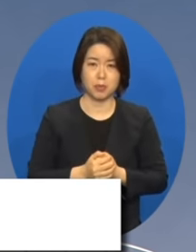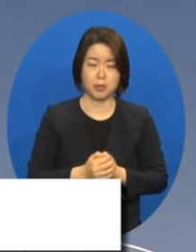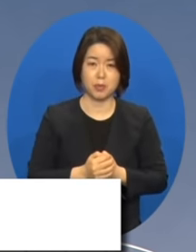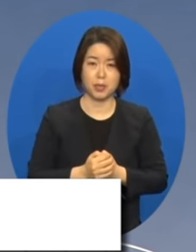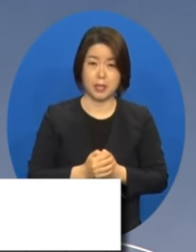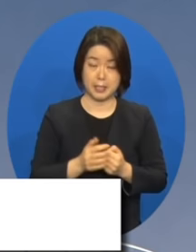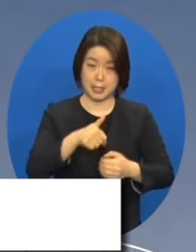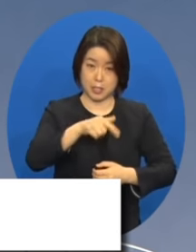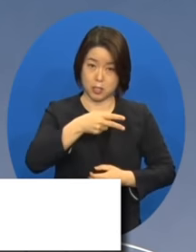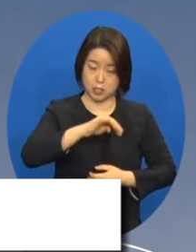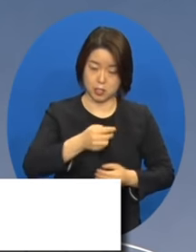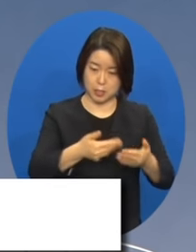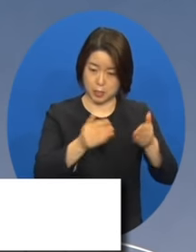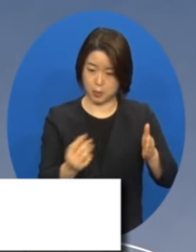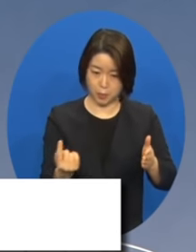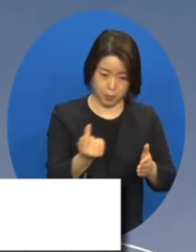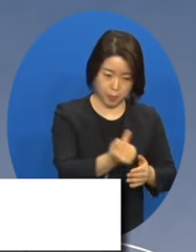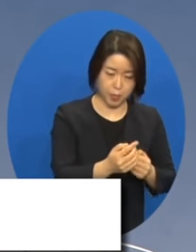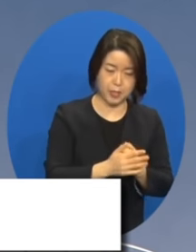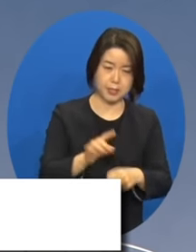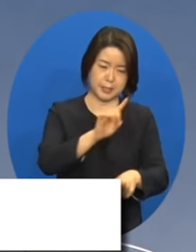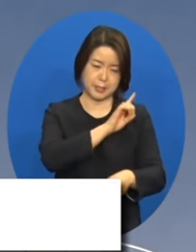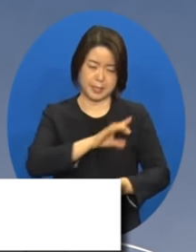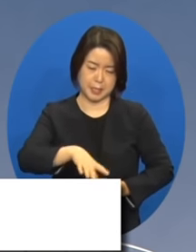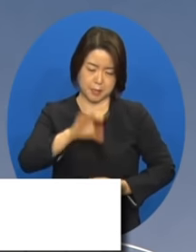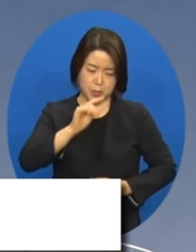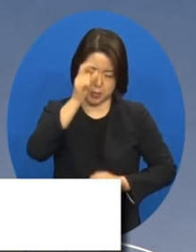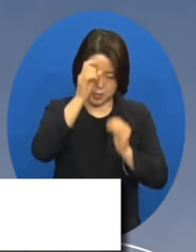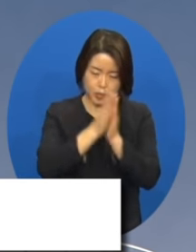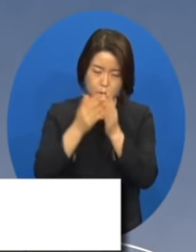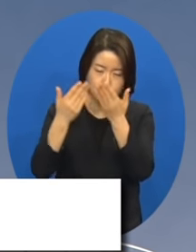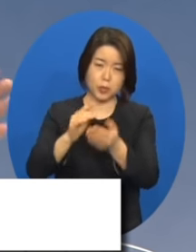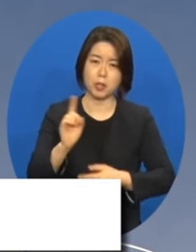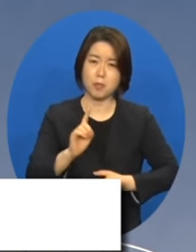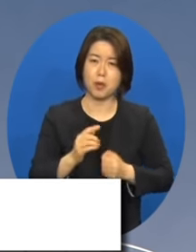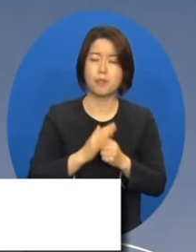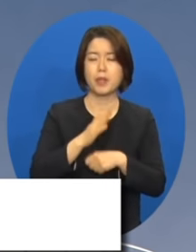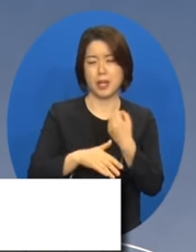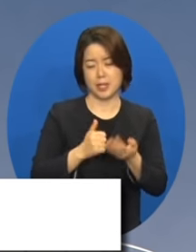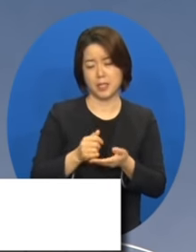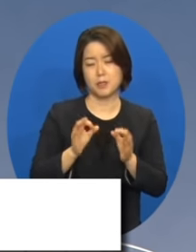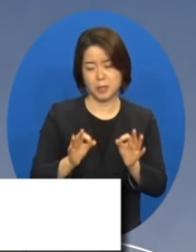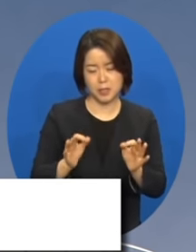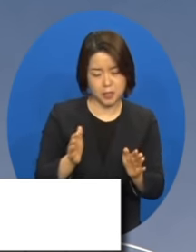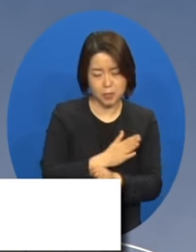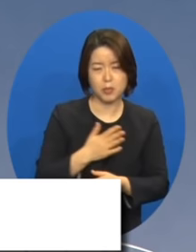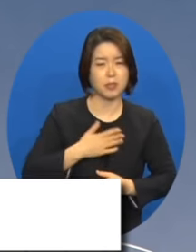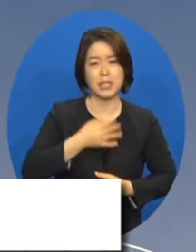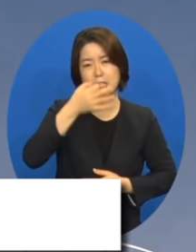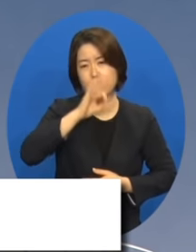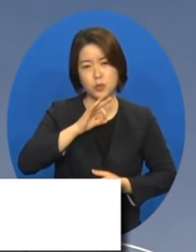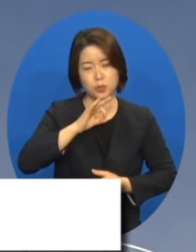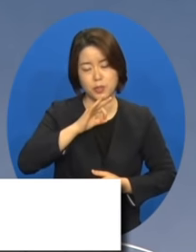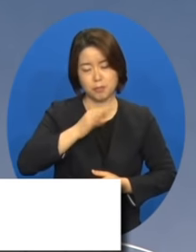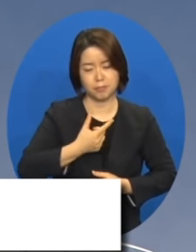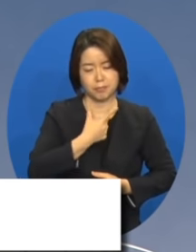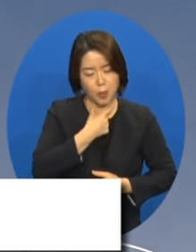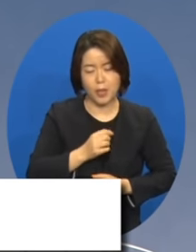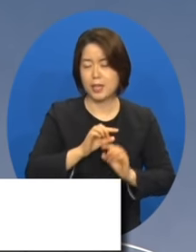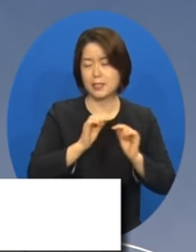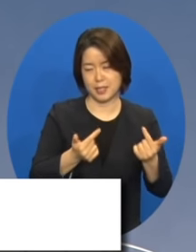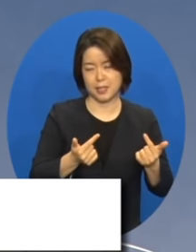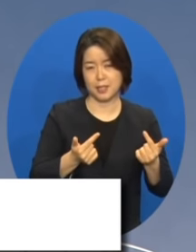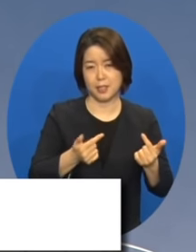제일 첫 번째 기도가 하나님 이제부터는 제 유익을 구하지 않겠습니다 그